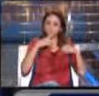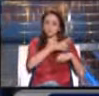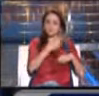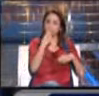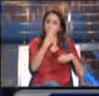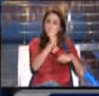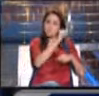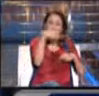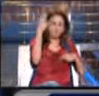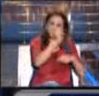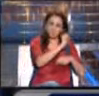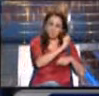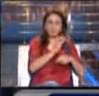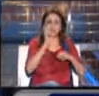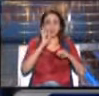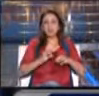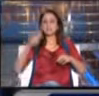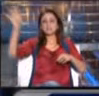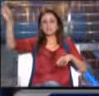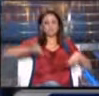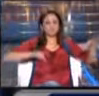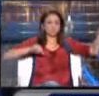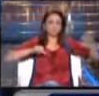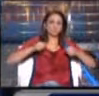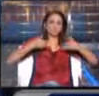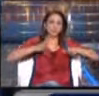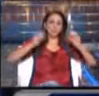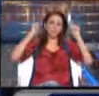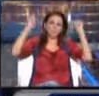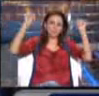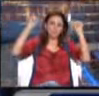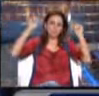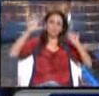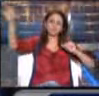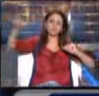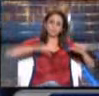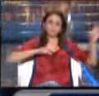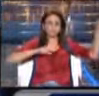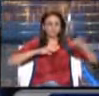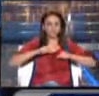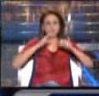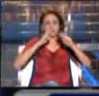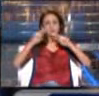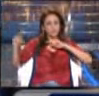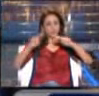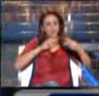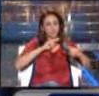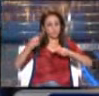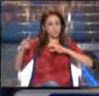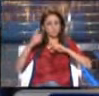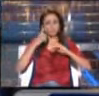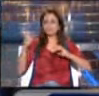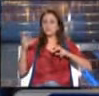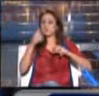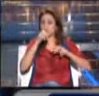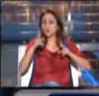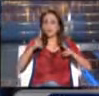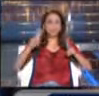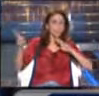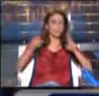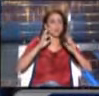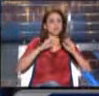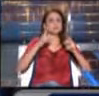قلته من شويه، هذه المبادره اللي طرحناها النهارده من 90 دقيقه، سواء كان هذا اللقاء او هذا الحوار يتم امام الاضواء او